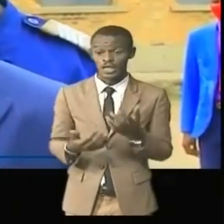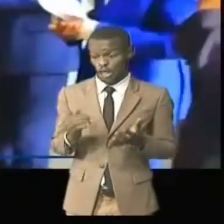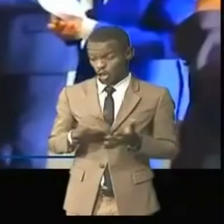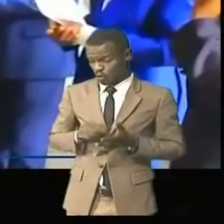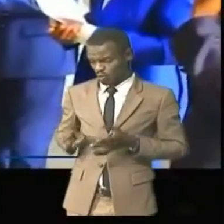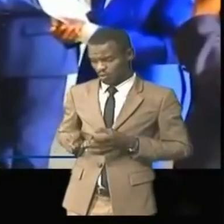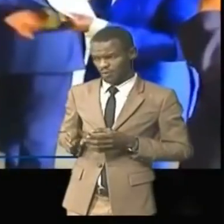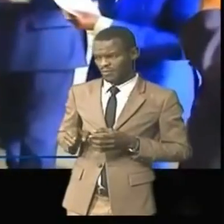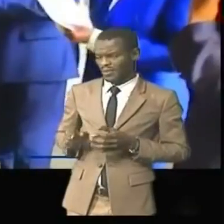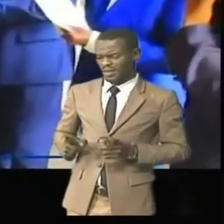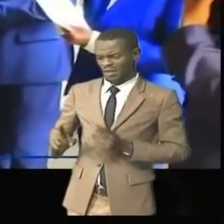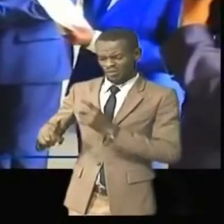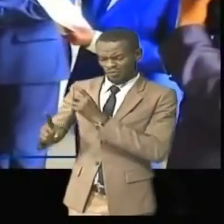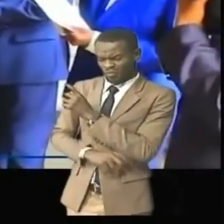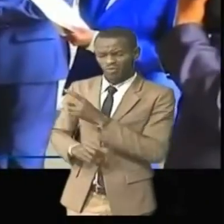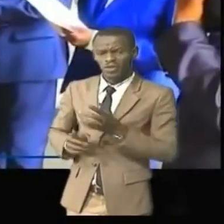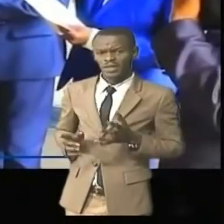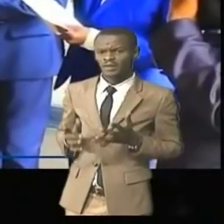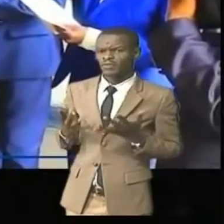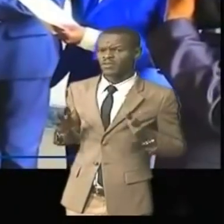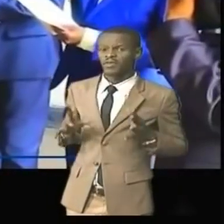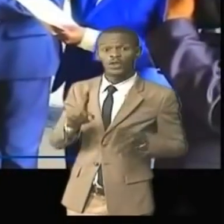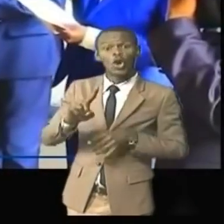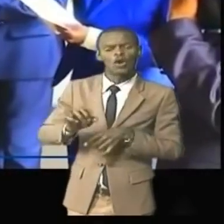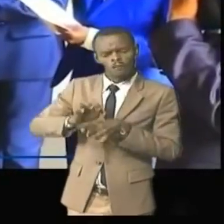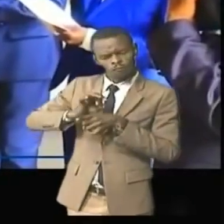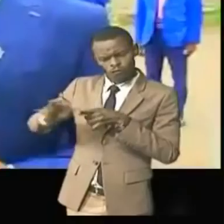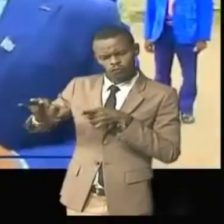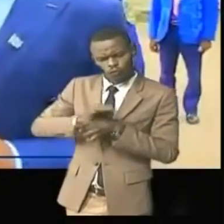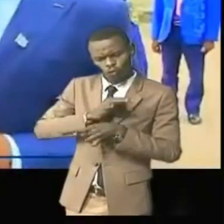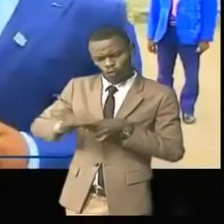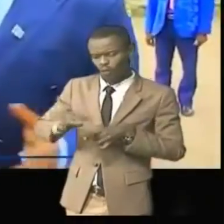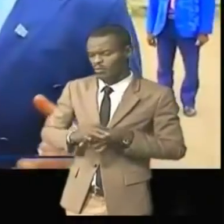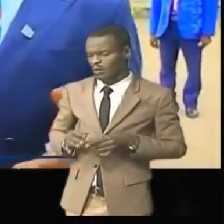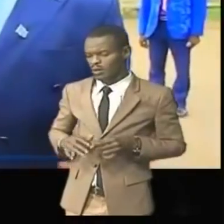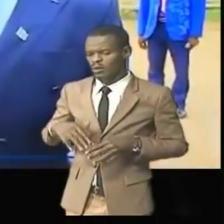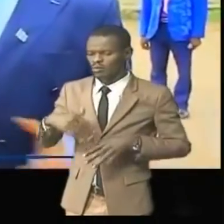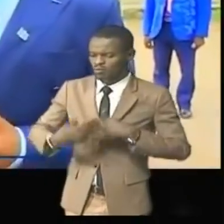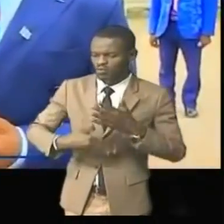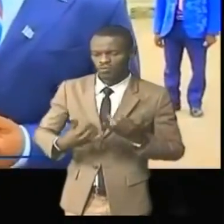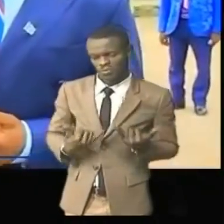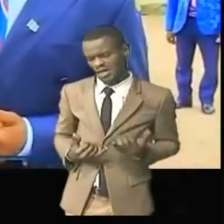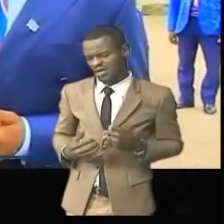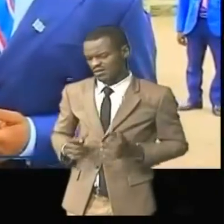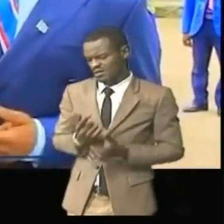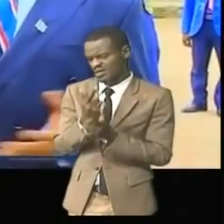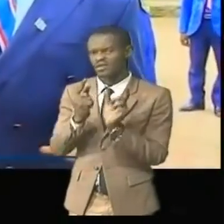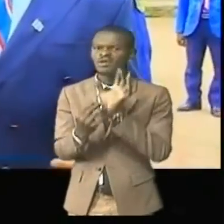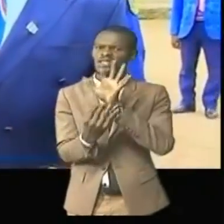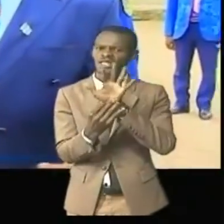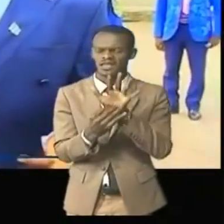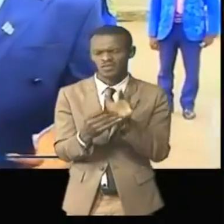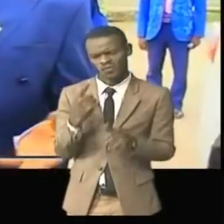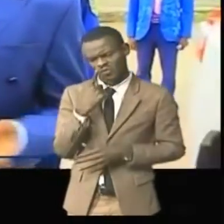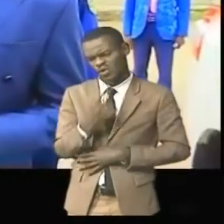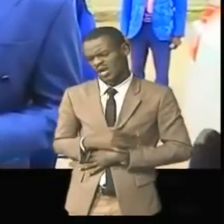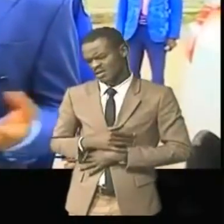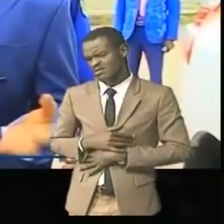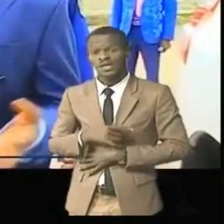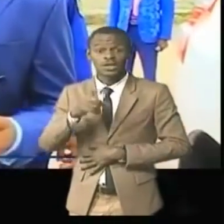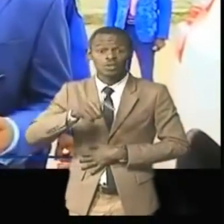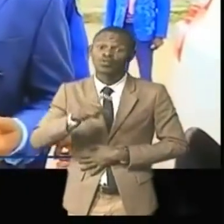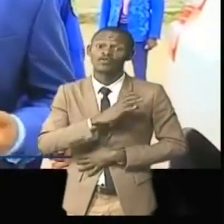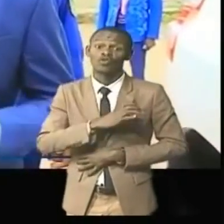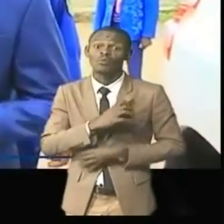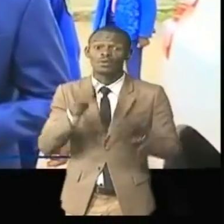nous, il faudrait que ces jeunes gens se comportent bien. Dans la plupart des cas, on a constaté que ce sont des vols. Des vols